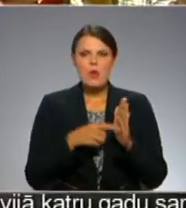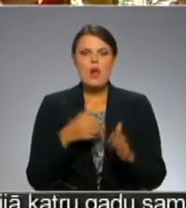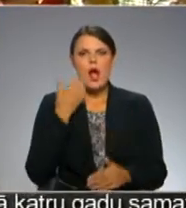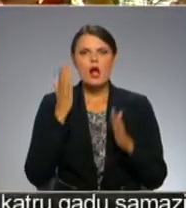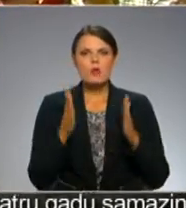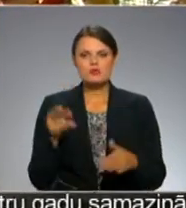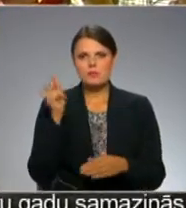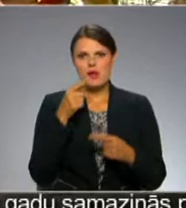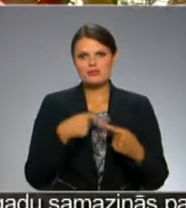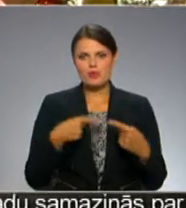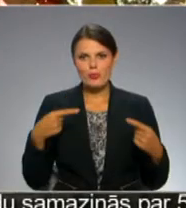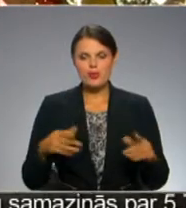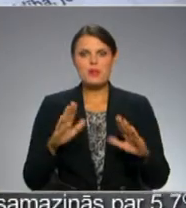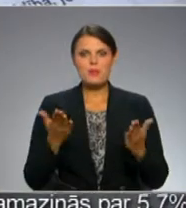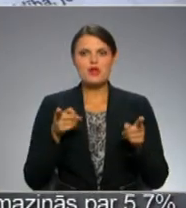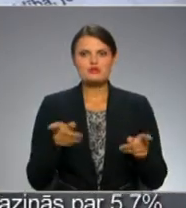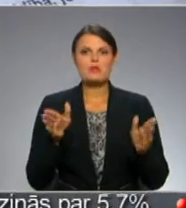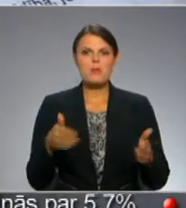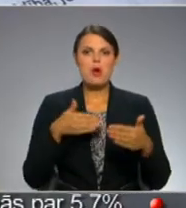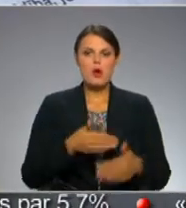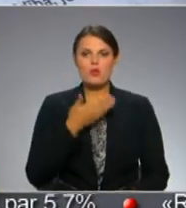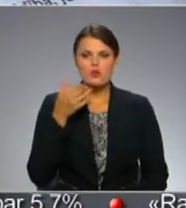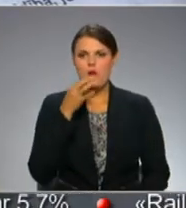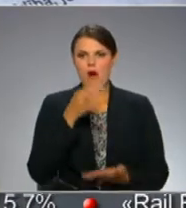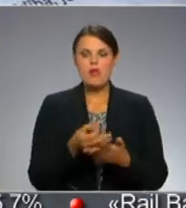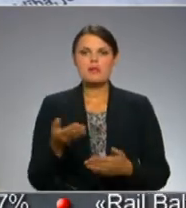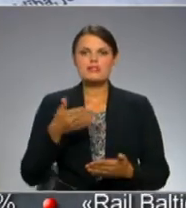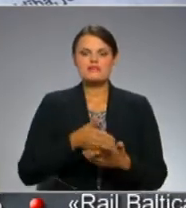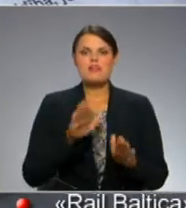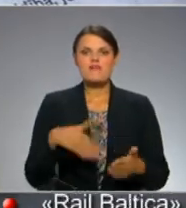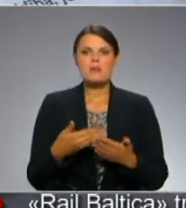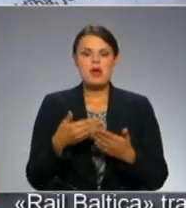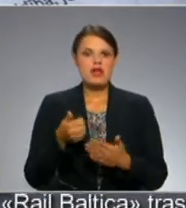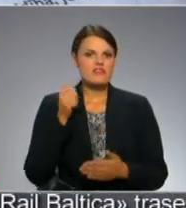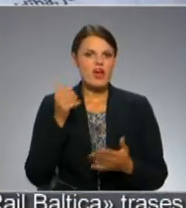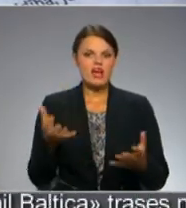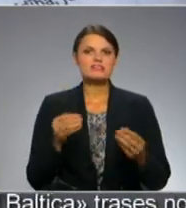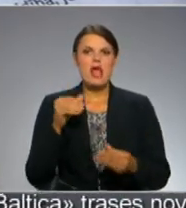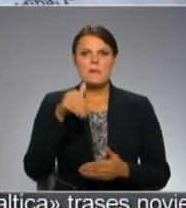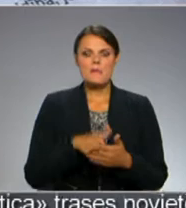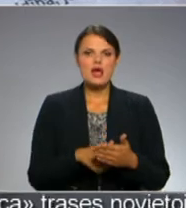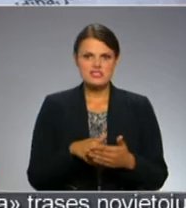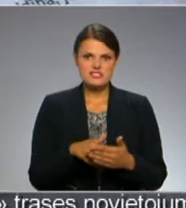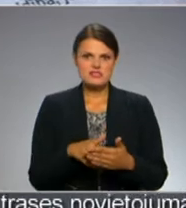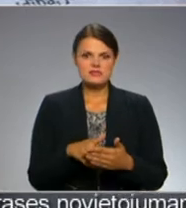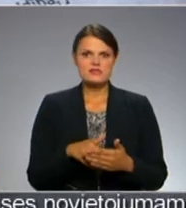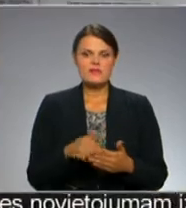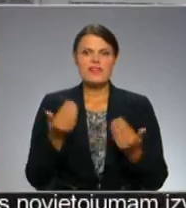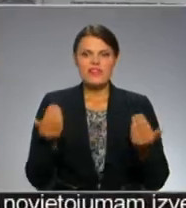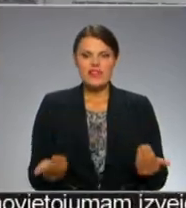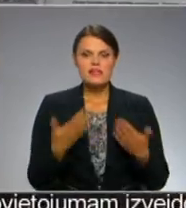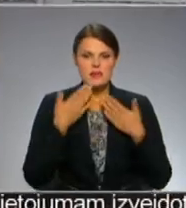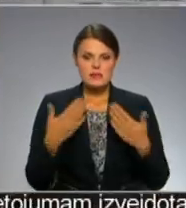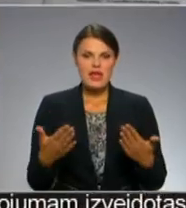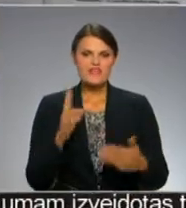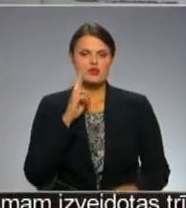būs mācību piedarumi. Bet šo paku nav, un atbildes vietā var parādīt vien vakar saņemto e-pasta vēstuli. Un tagad